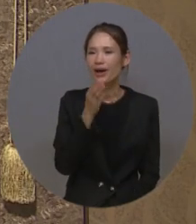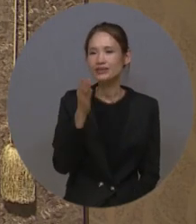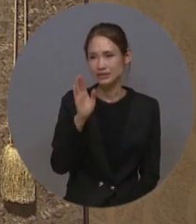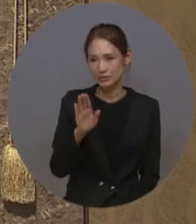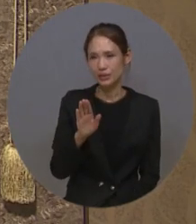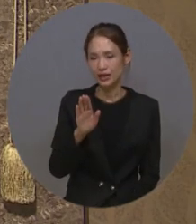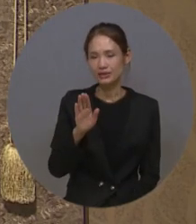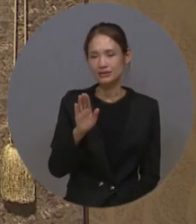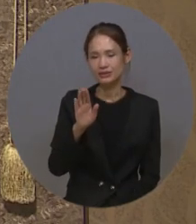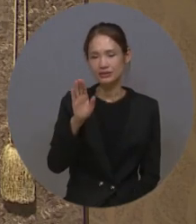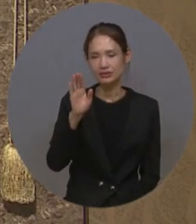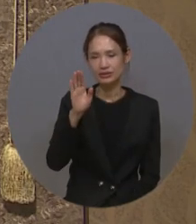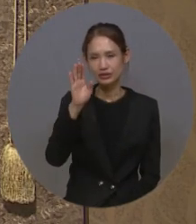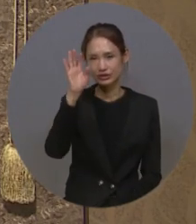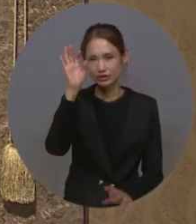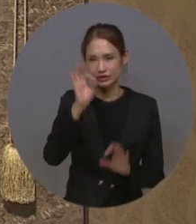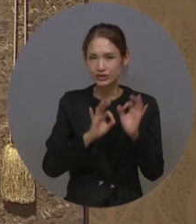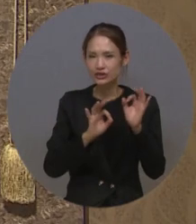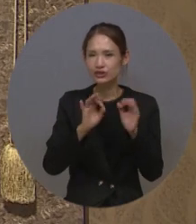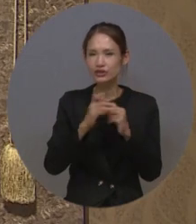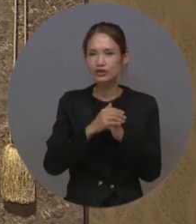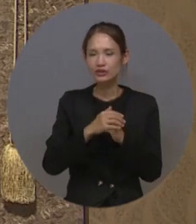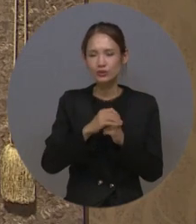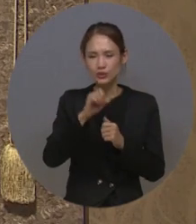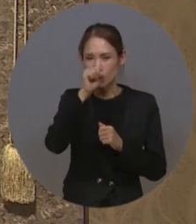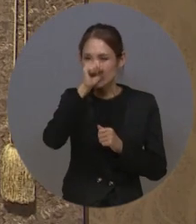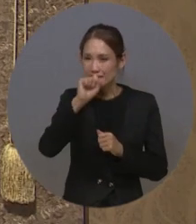잘못된 베개는 코골이를 더 심하게 할 수 있거든요.